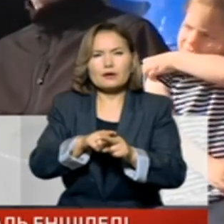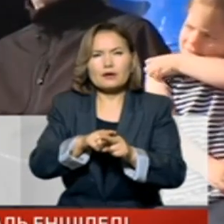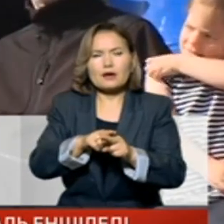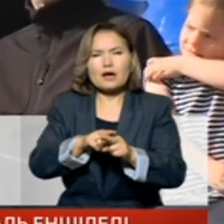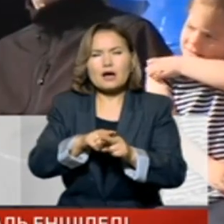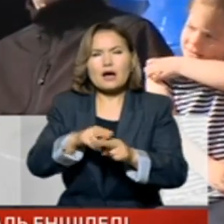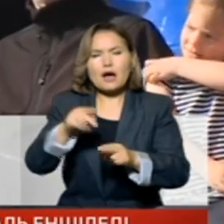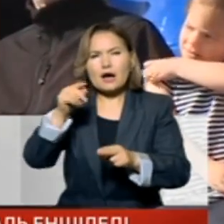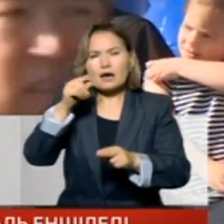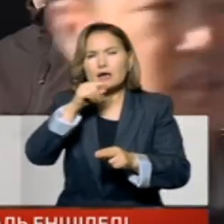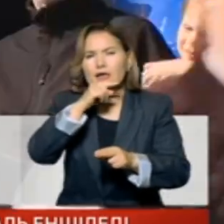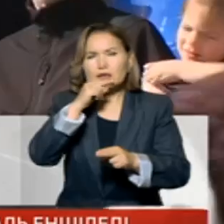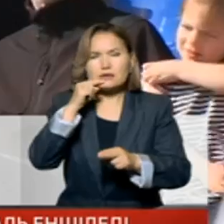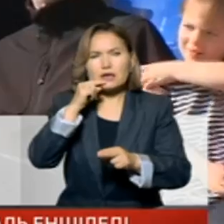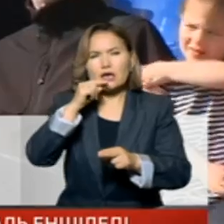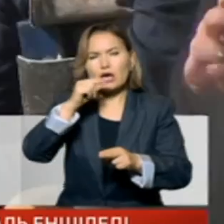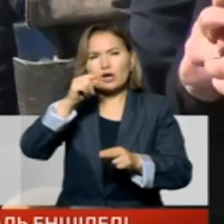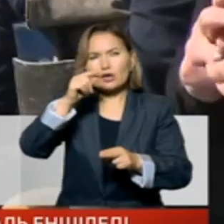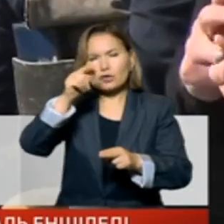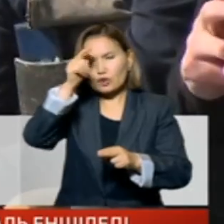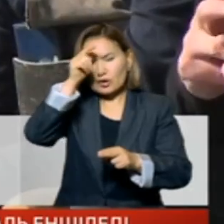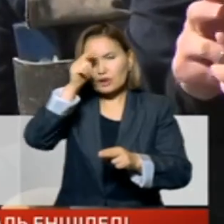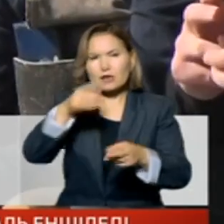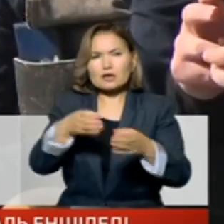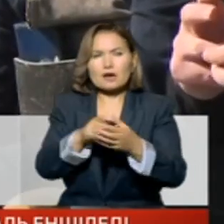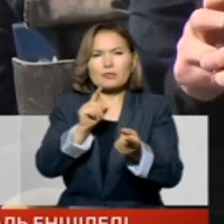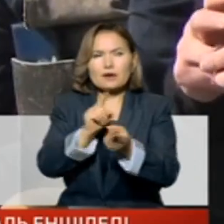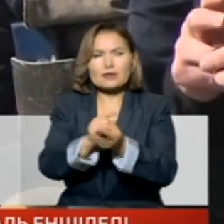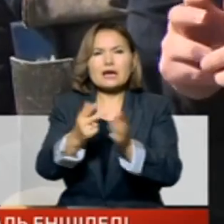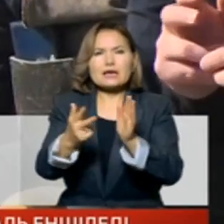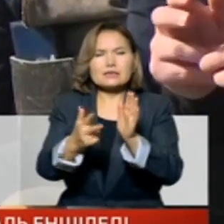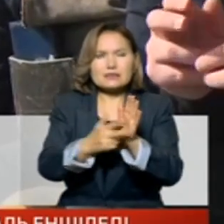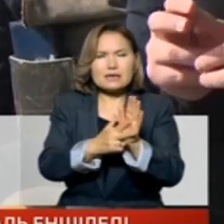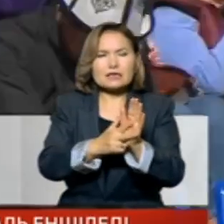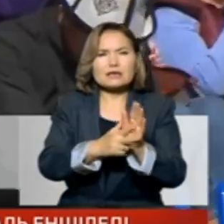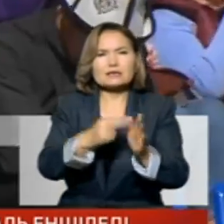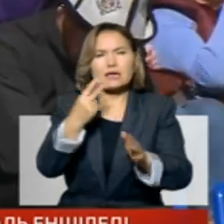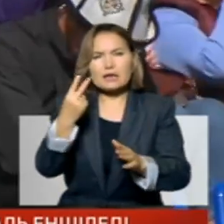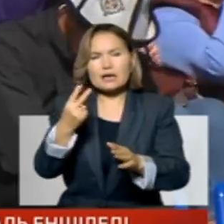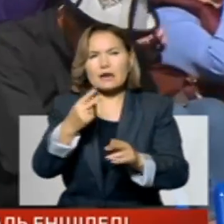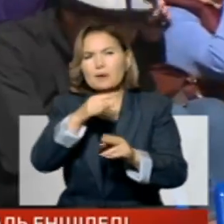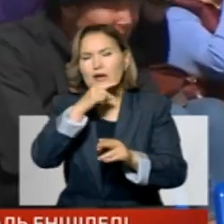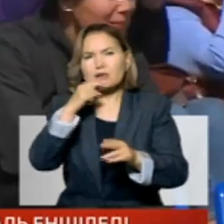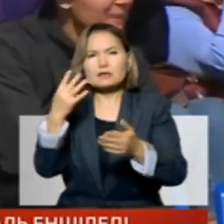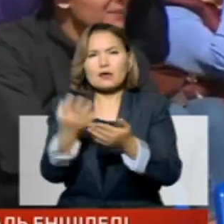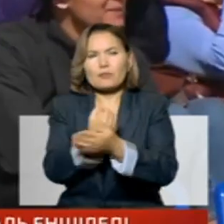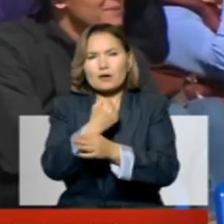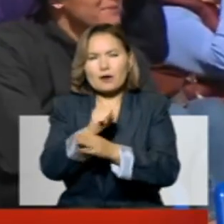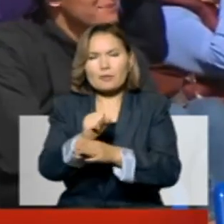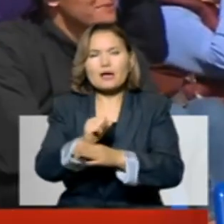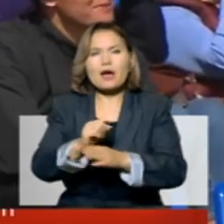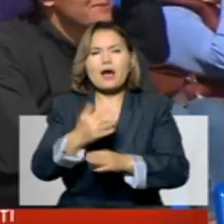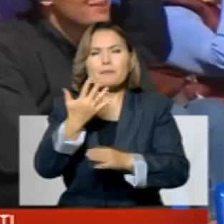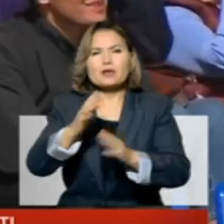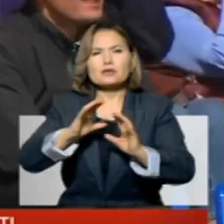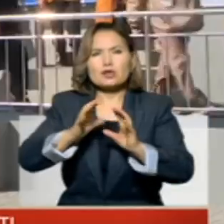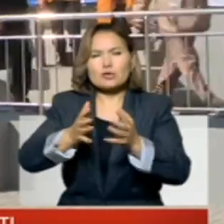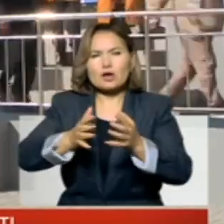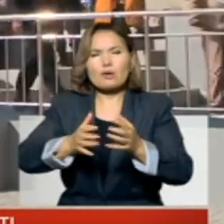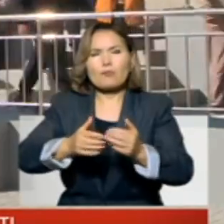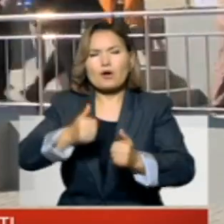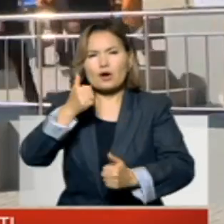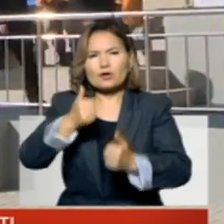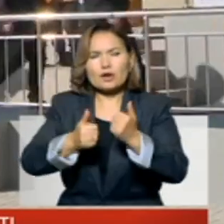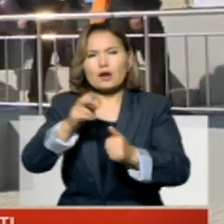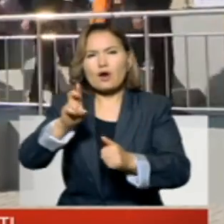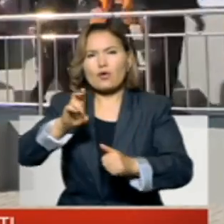Түркия құрамасы кездескен болатын. Ресей құрамасы 8-2 есебімен жеңіске жетіп, 5-ші дүниежүзілік көшпенділер ойындарының